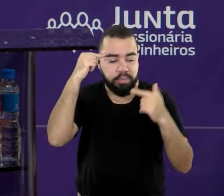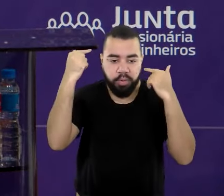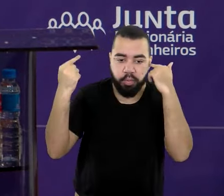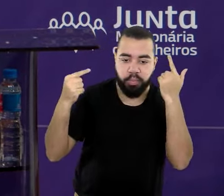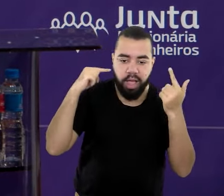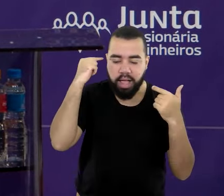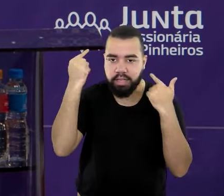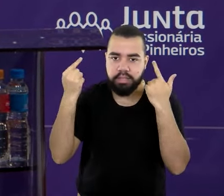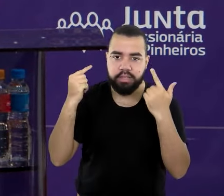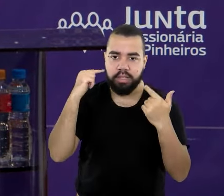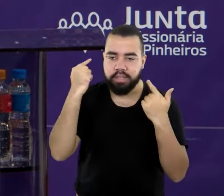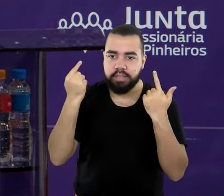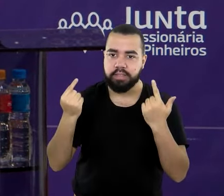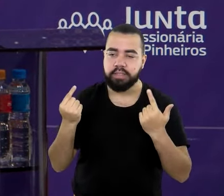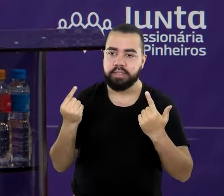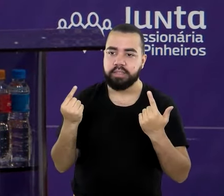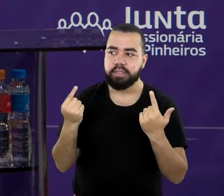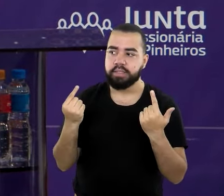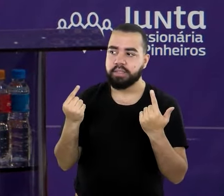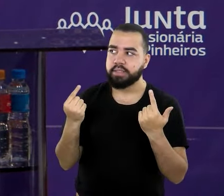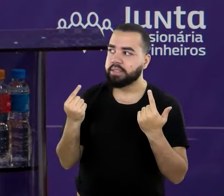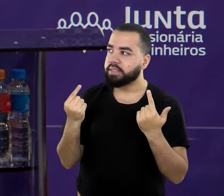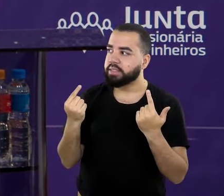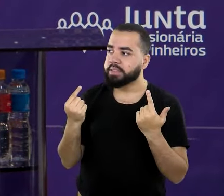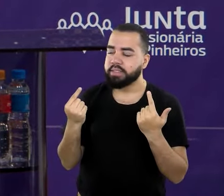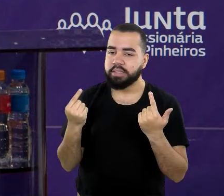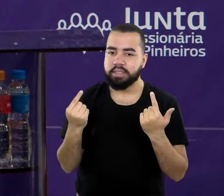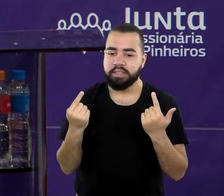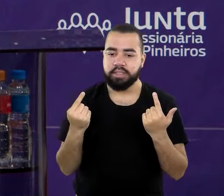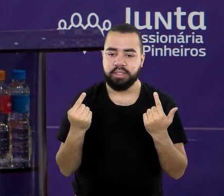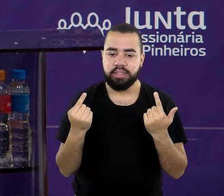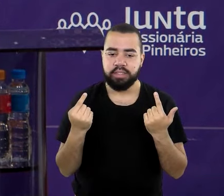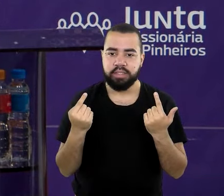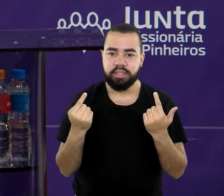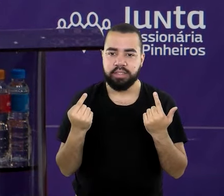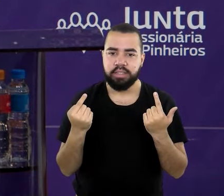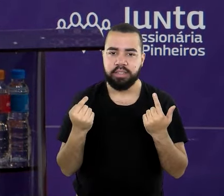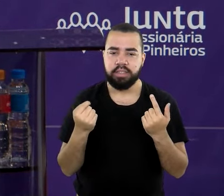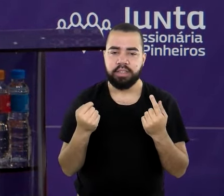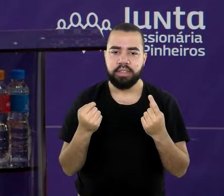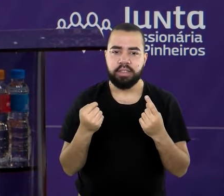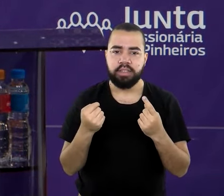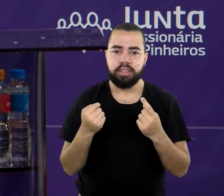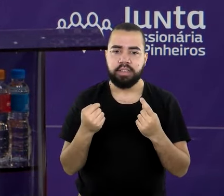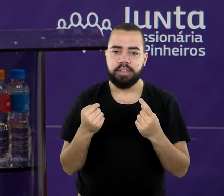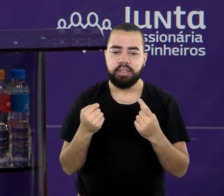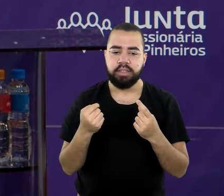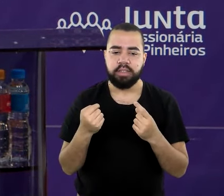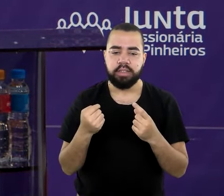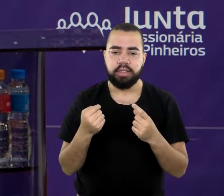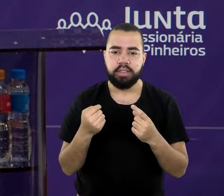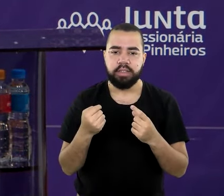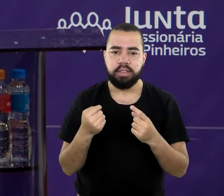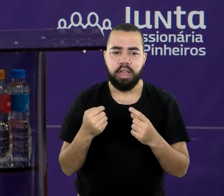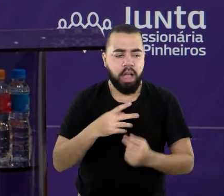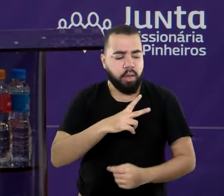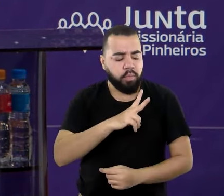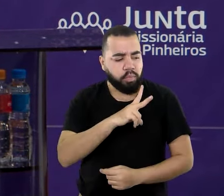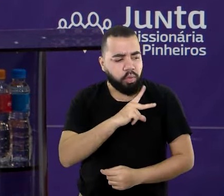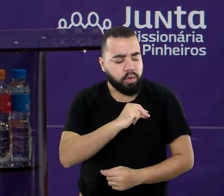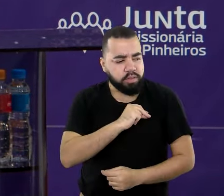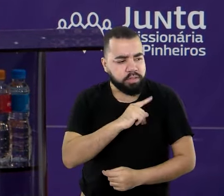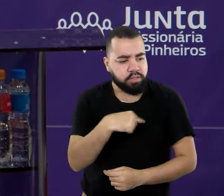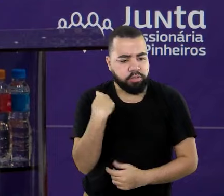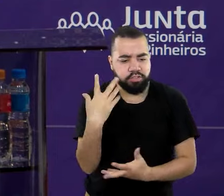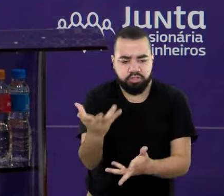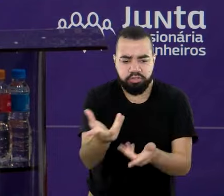preocupados. 오늘 목사님을 모시는데 우리가 옷을 벗을 수 있겠는가? Eles ficaram assim: "Poxa, o pastor que